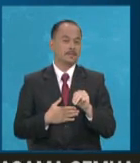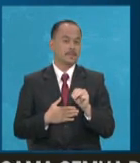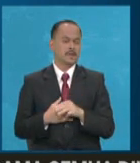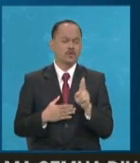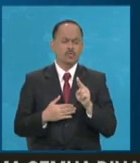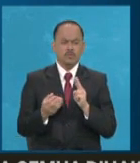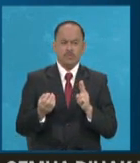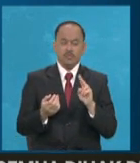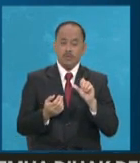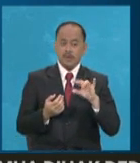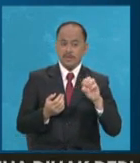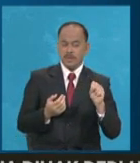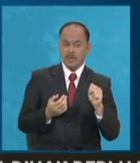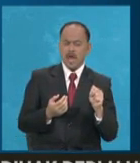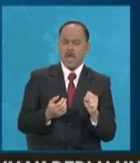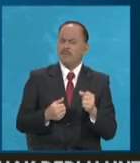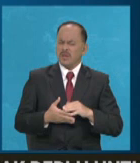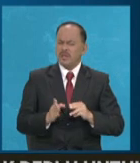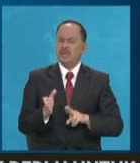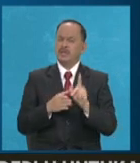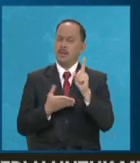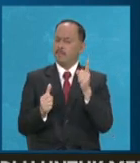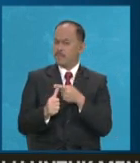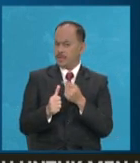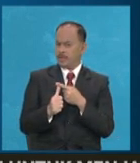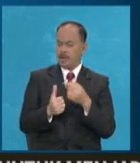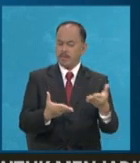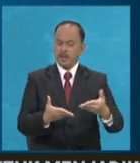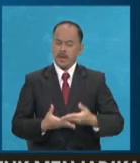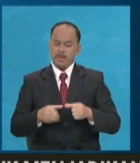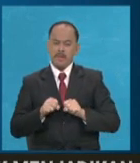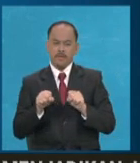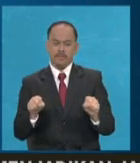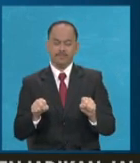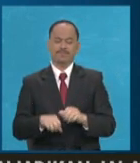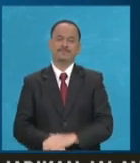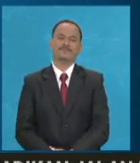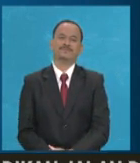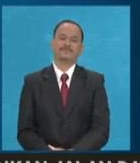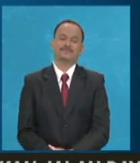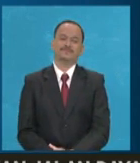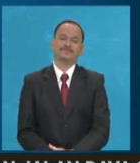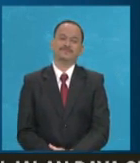Institut pengajian tinggi antara bangsa pertama yang menerima Anugerah tersebut